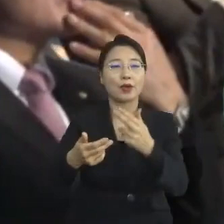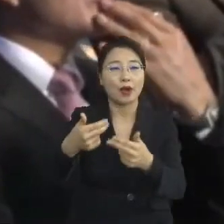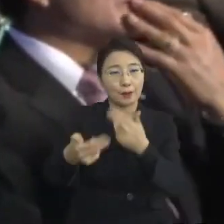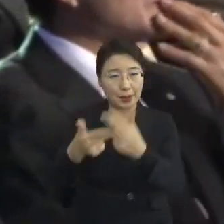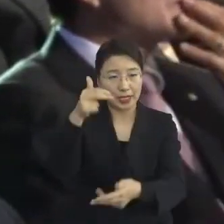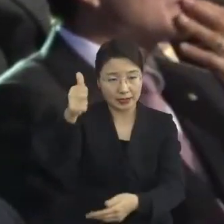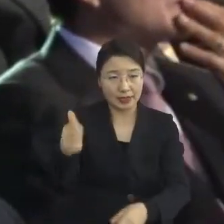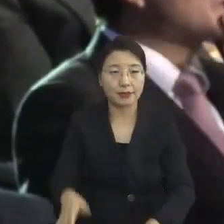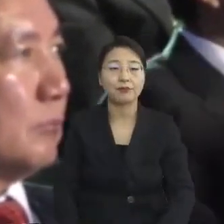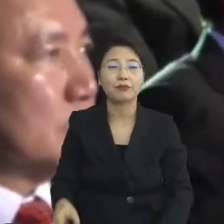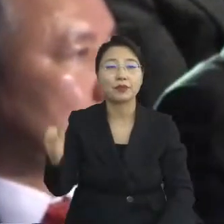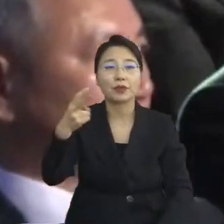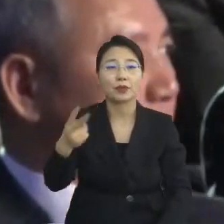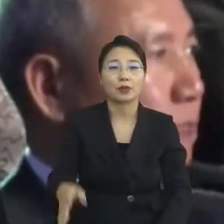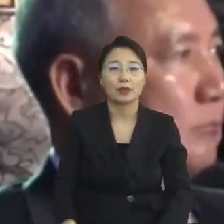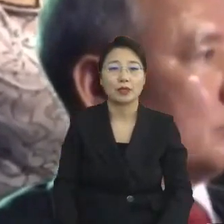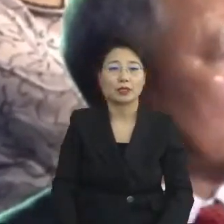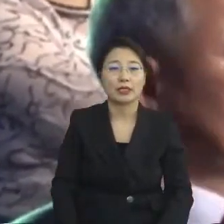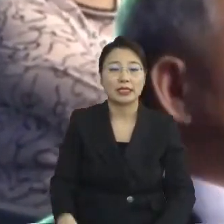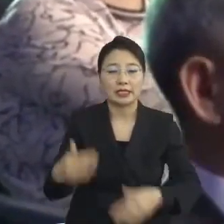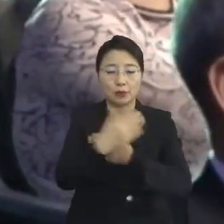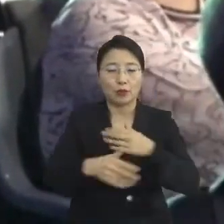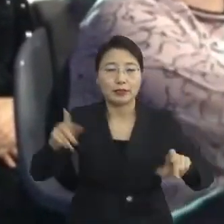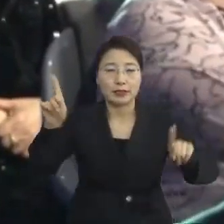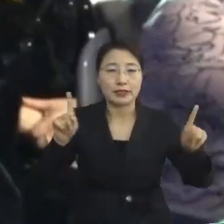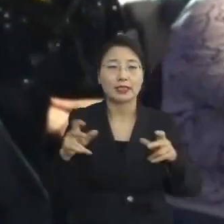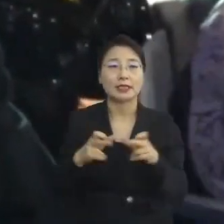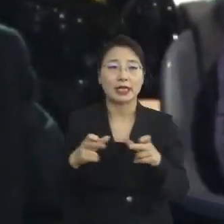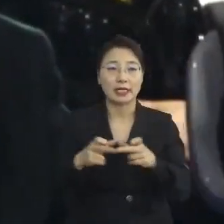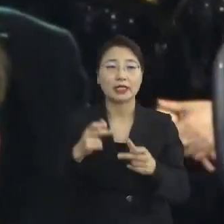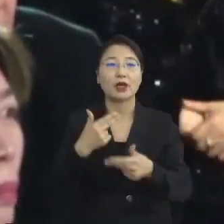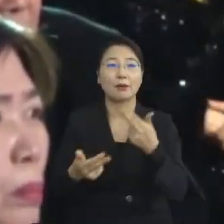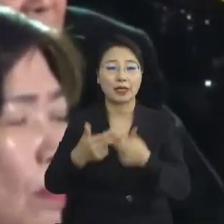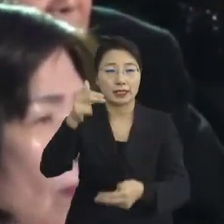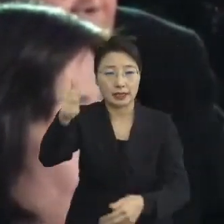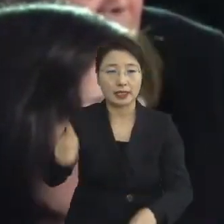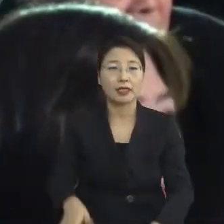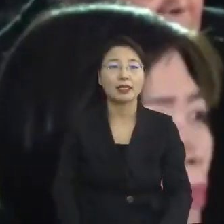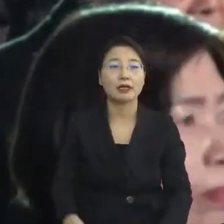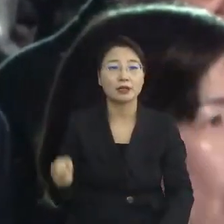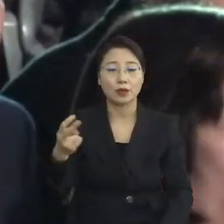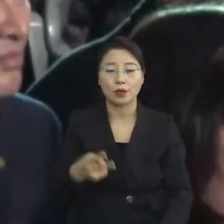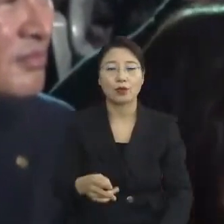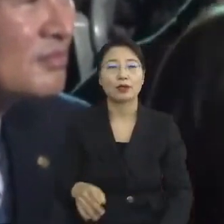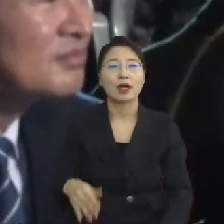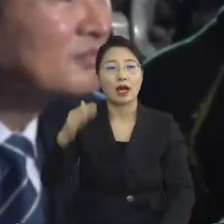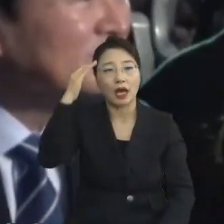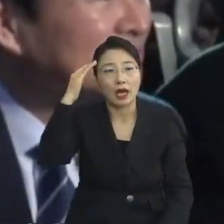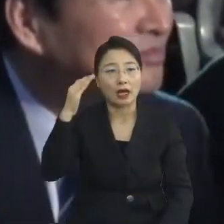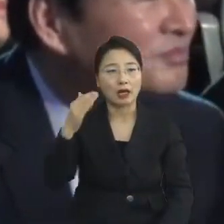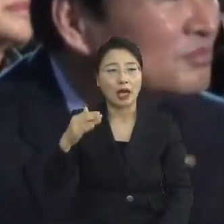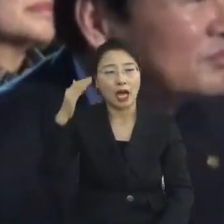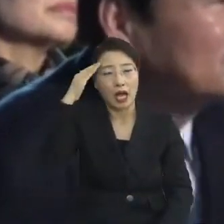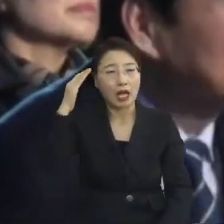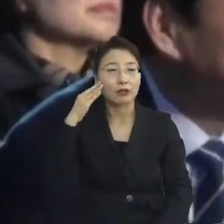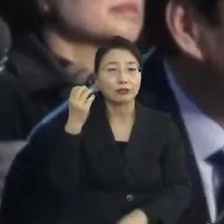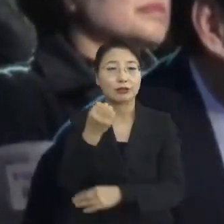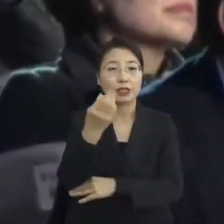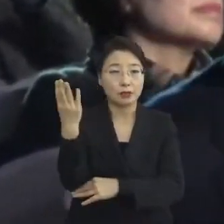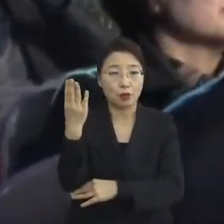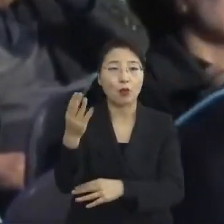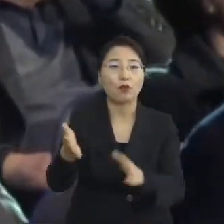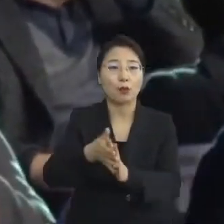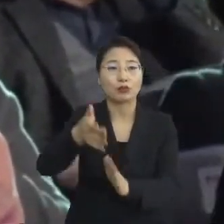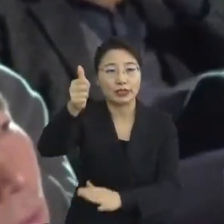한국지체장애인협회 동대문구지회 최중석 회장님, 한국신지식인협회 김종백 회장님, 환경일보 김규천